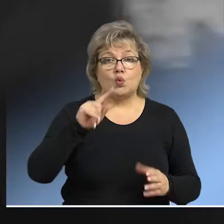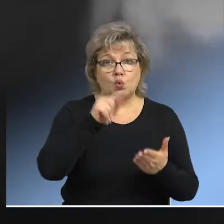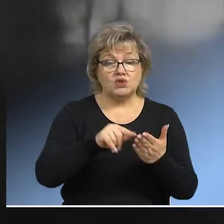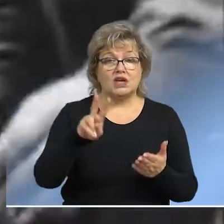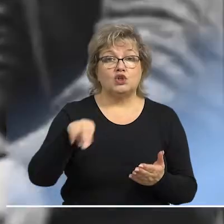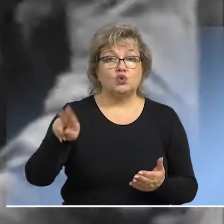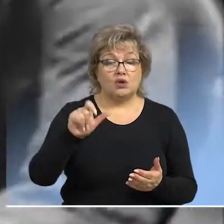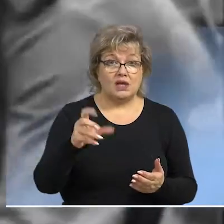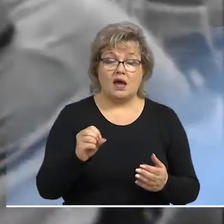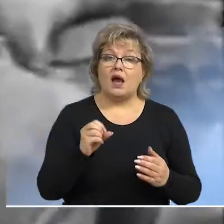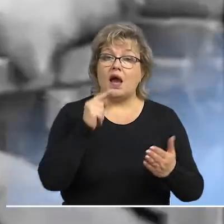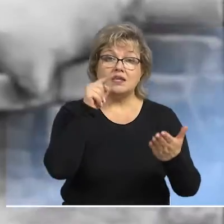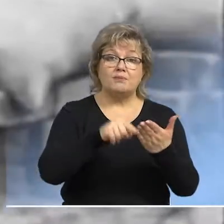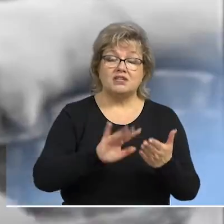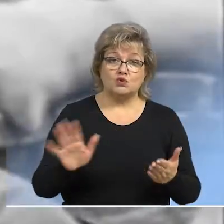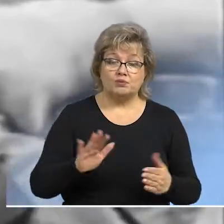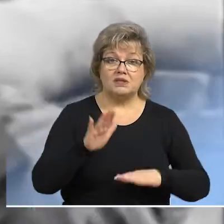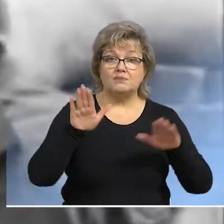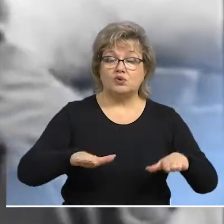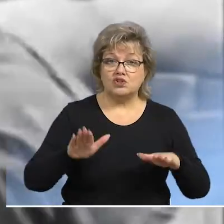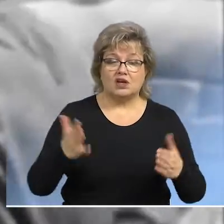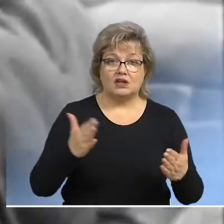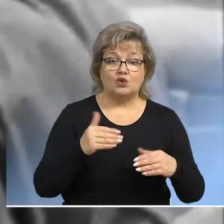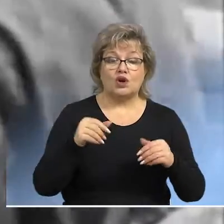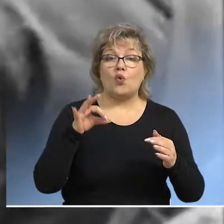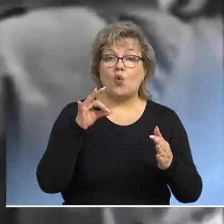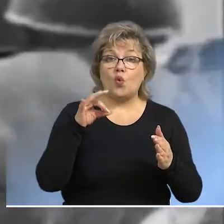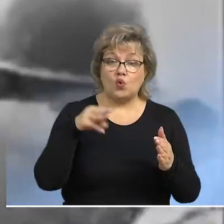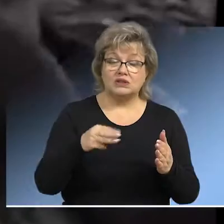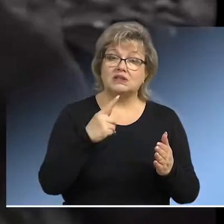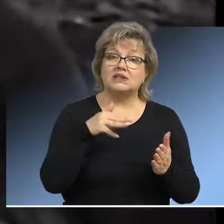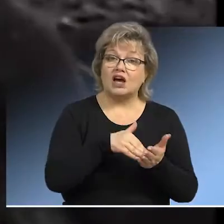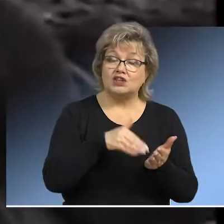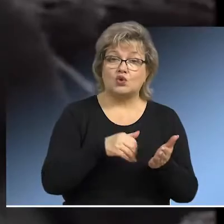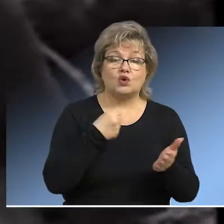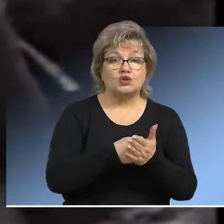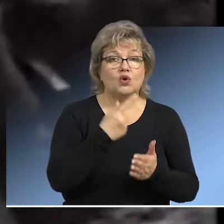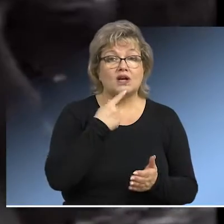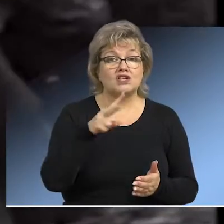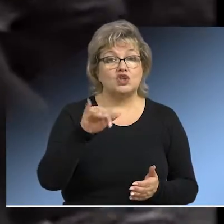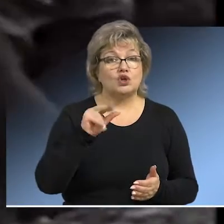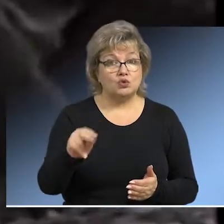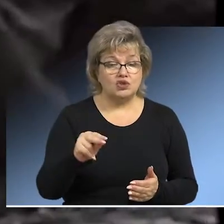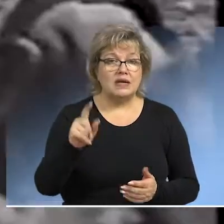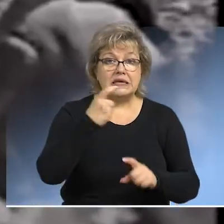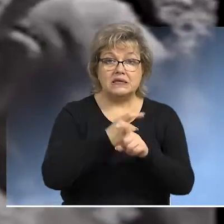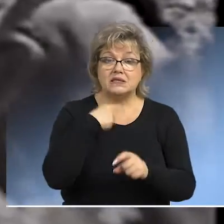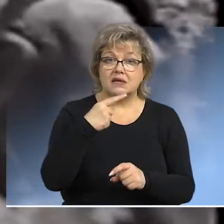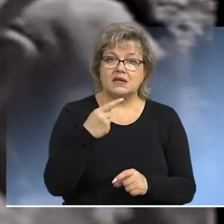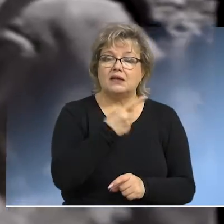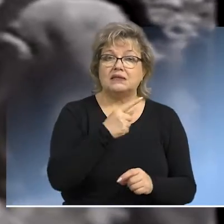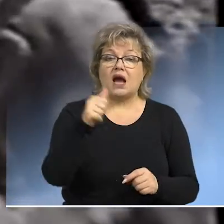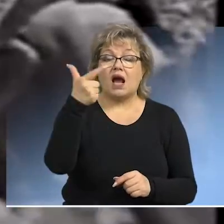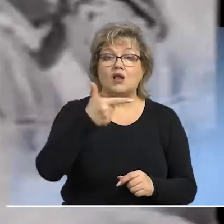А неприступность этого оборонительного рубежа, который пролег от Таганрога до Красного Луча, стала причиной, по которой Гитлер назвал